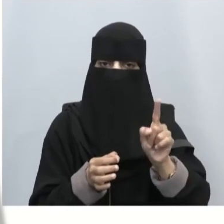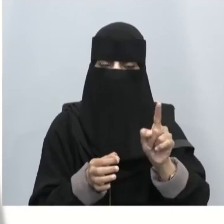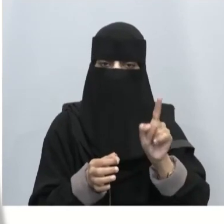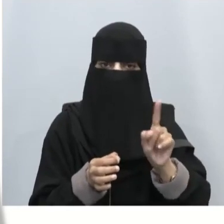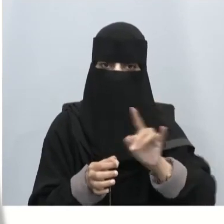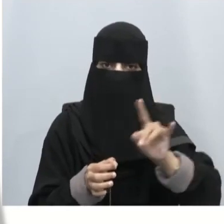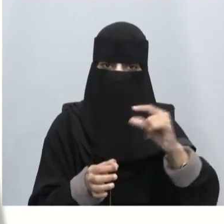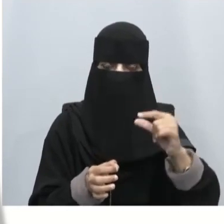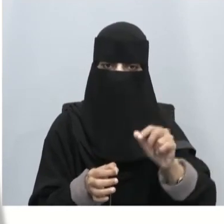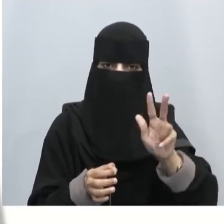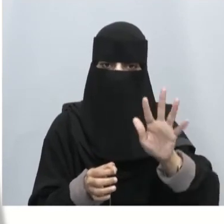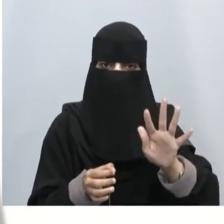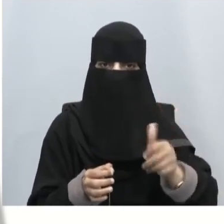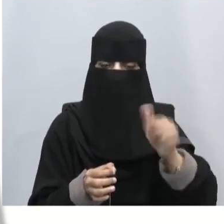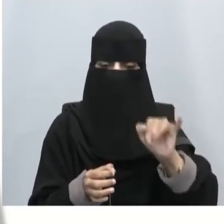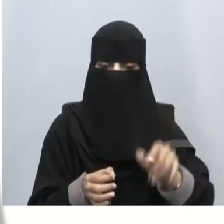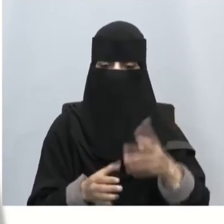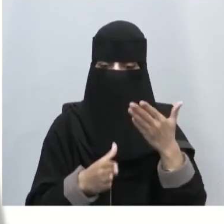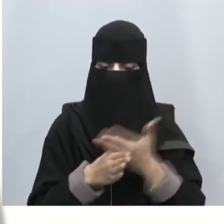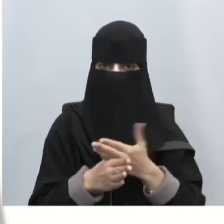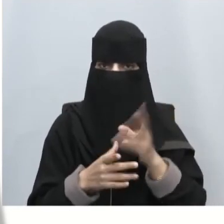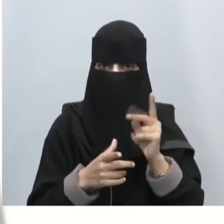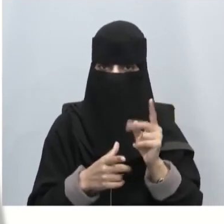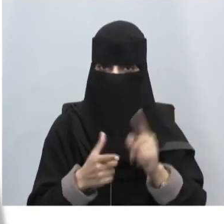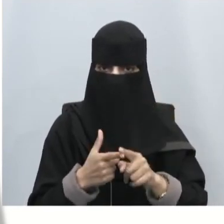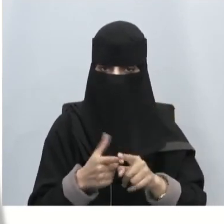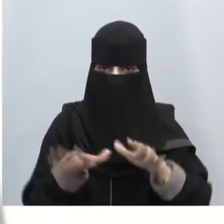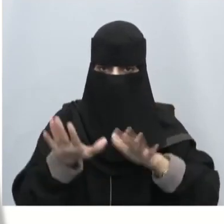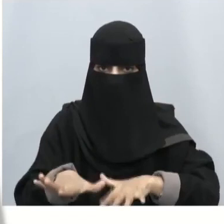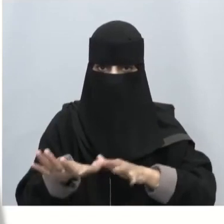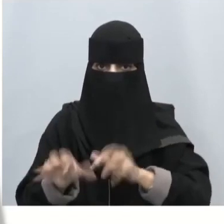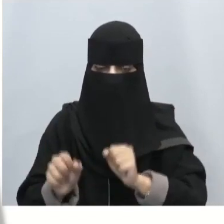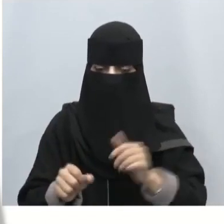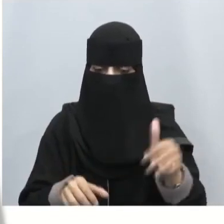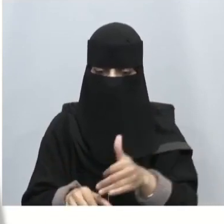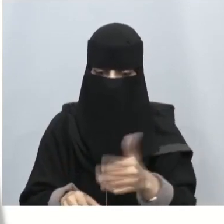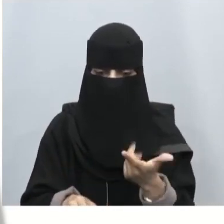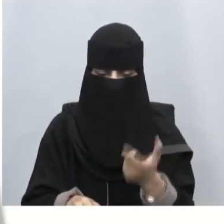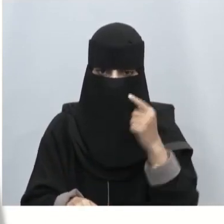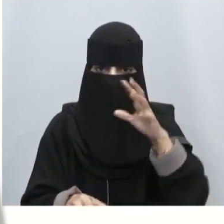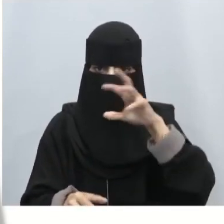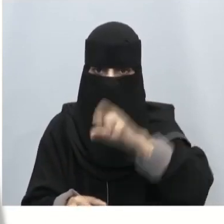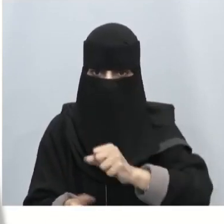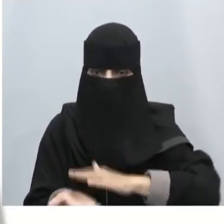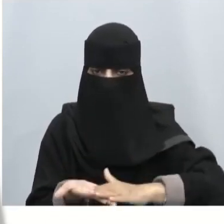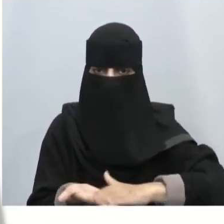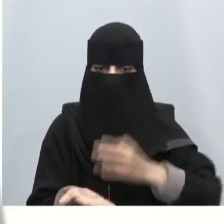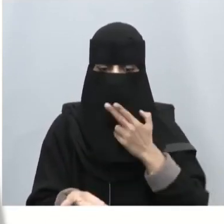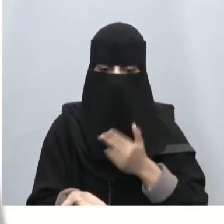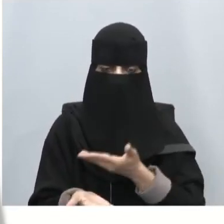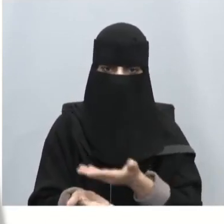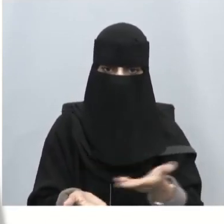السبب الثاني للحملات الصليبيه طلاب وطالباتي هو الاستيلاء على خيرات